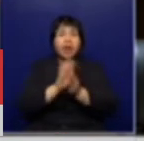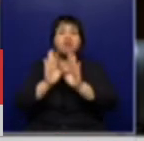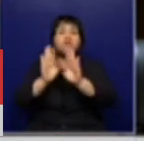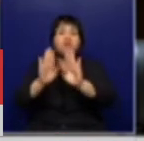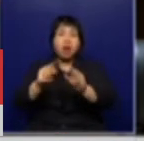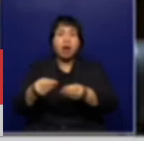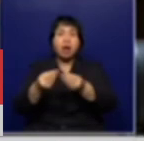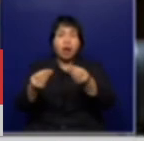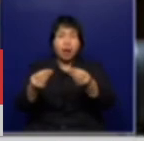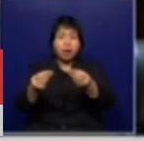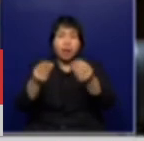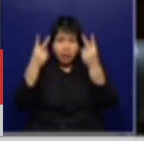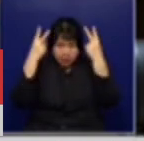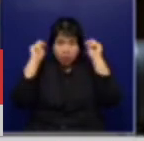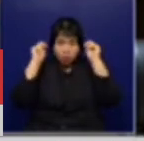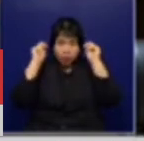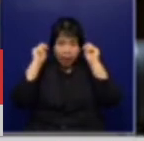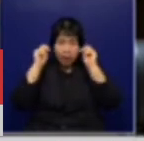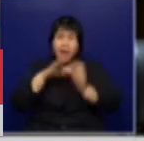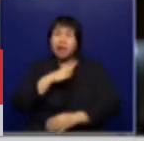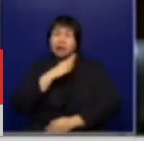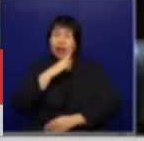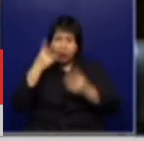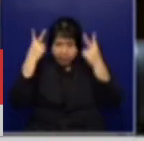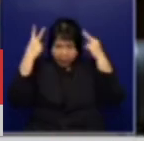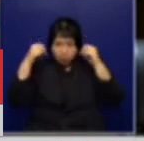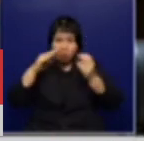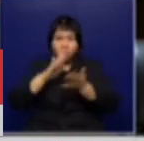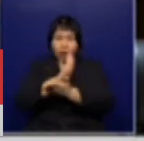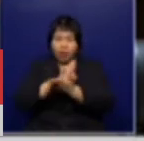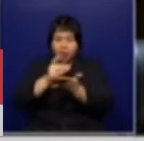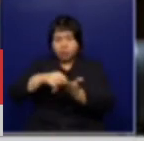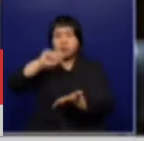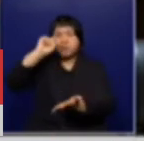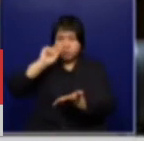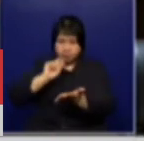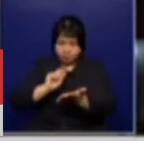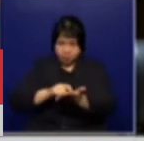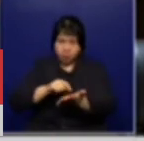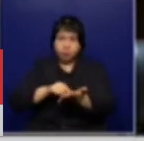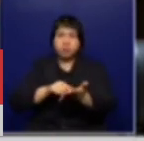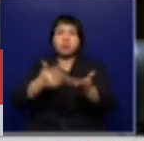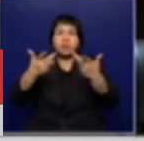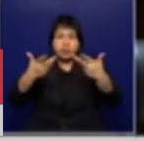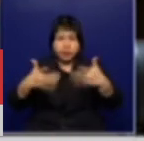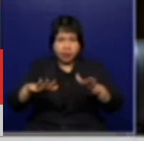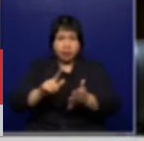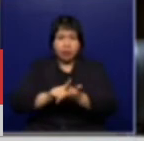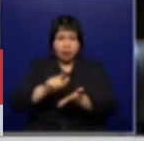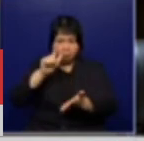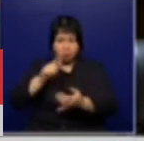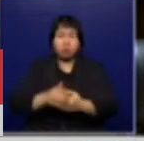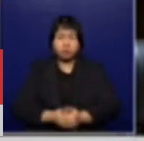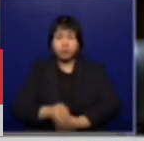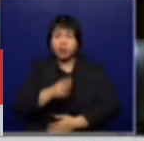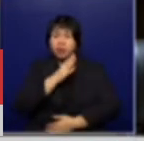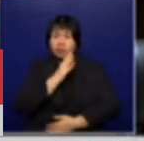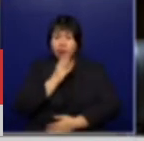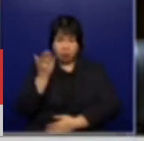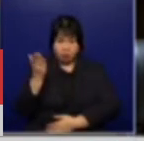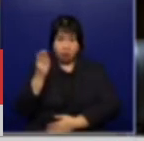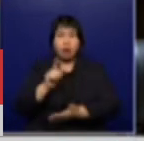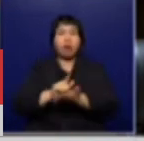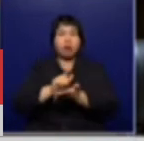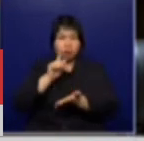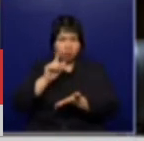ยังพลเอกประยุทธ์จันทร์โอชาเพียงแค่ท่านลงนามในหนังสือฉบับนี้ค่ะก็จะสมบูรณ์เพียงแค่ท่านลาออกค่ะก็จะส